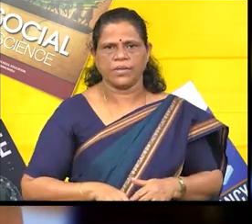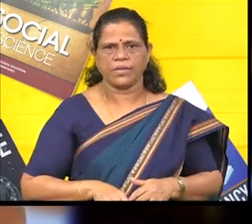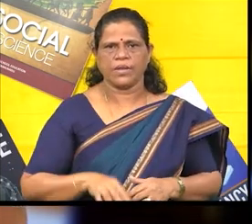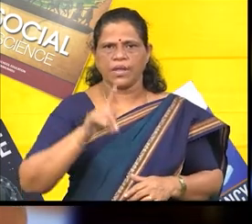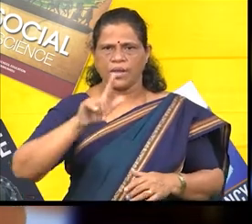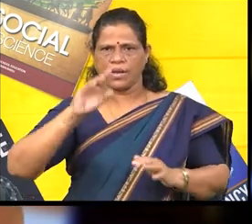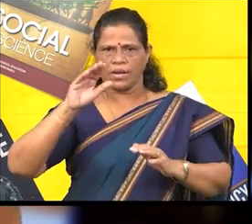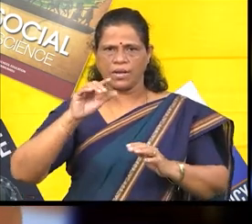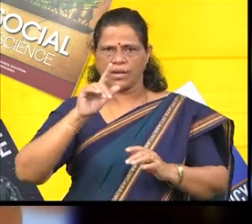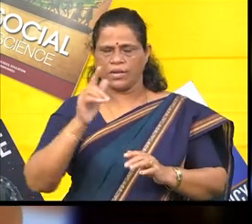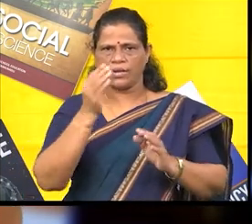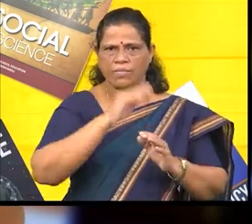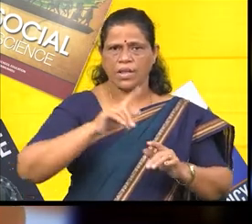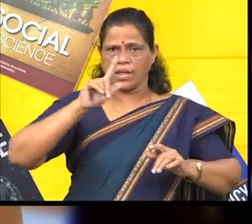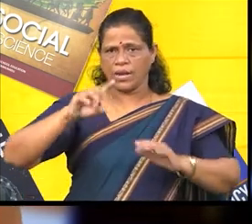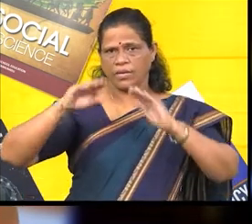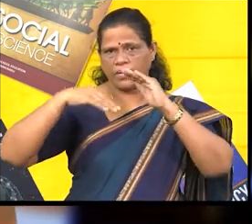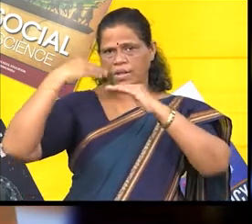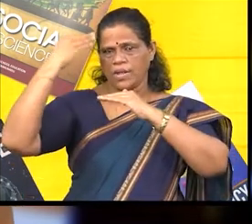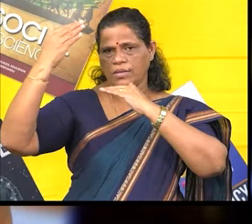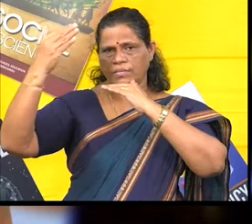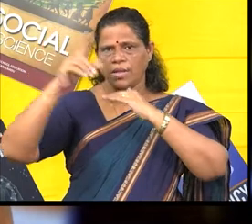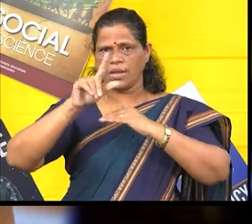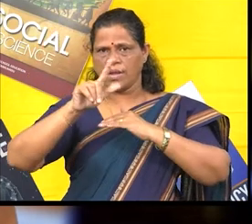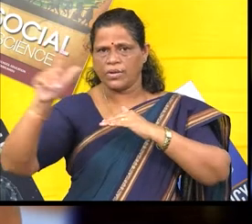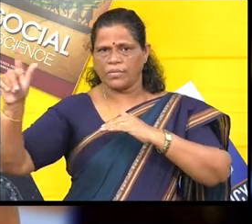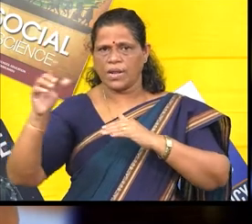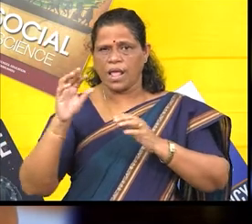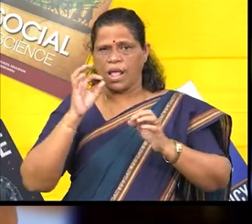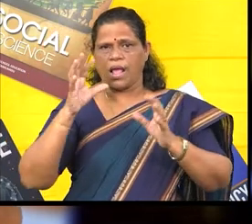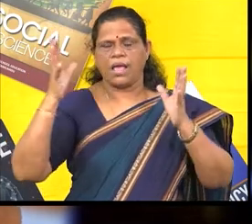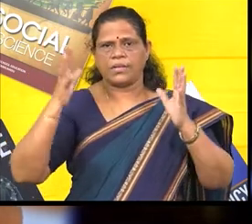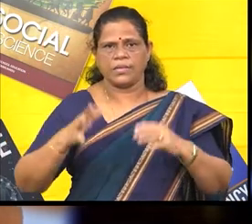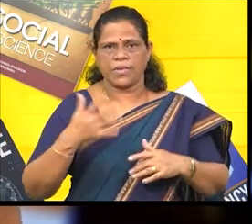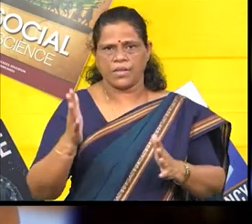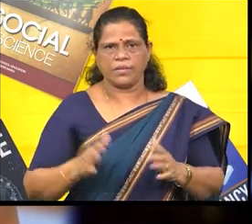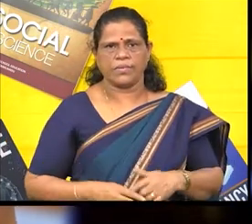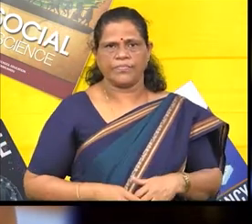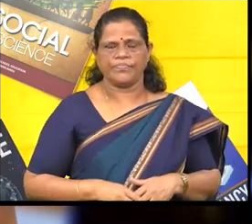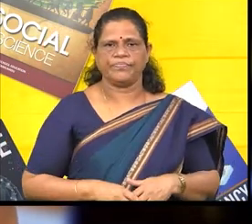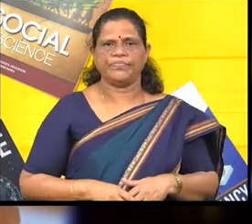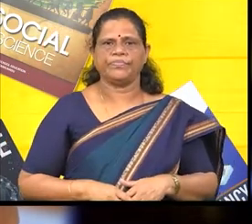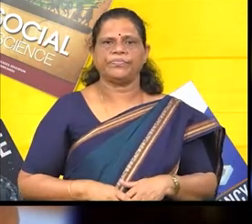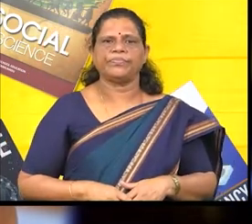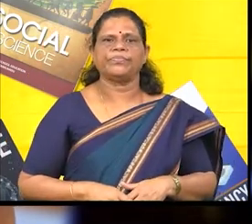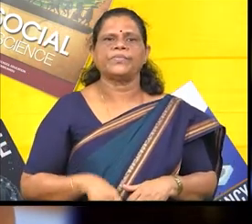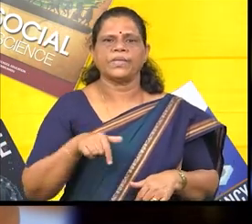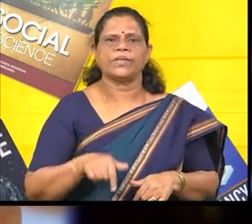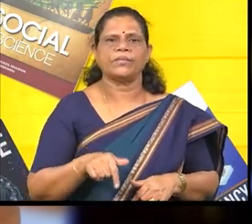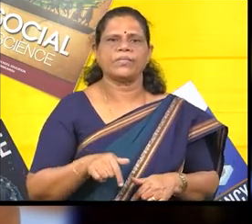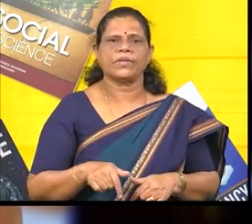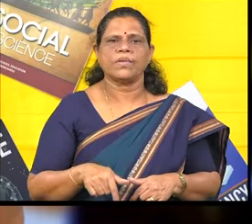சொல்லுவோம். 7 கீழே இருந்தால், 7 விட அதிகமாக போனால், 7-14 வந்து காரத்தன்மையுடைய அப்படின்னு சொல்லுவோம், காரத்தன்மைன்னு